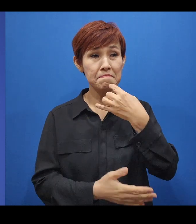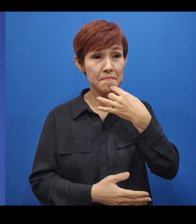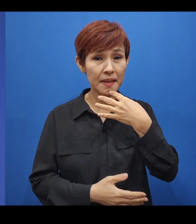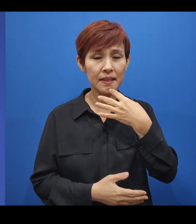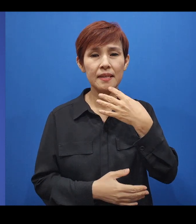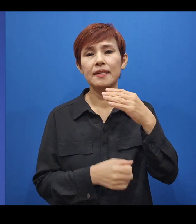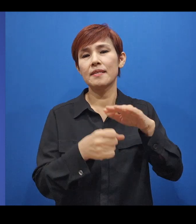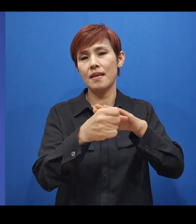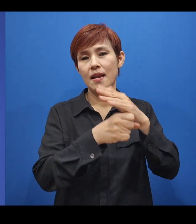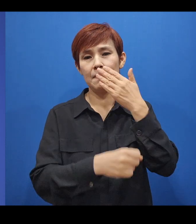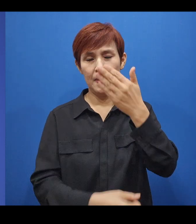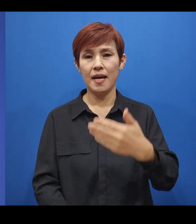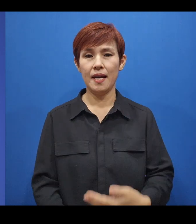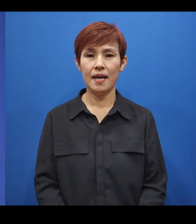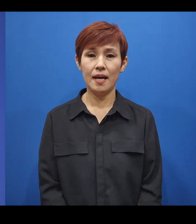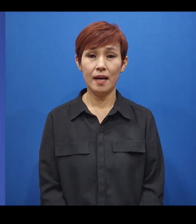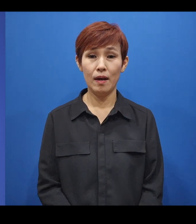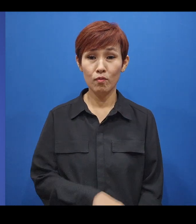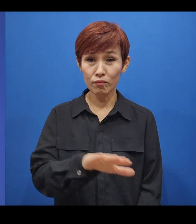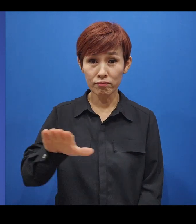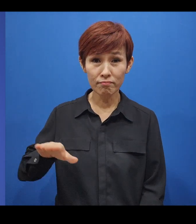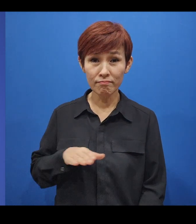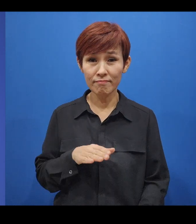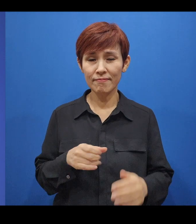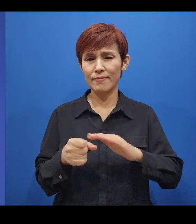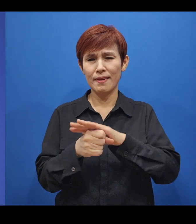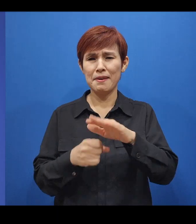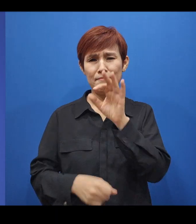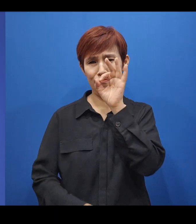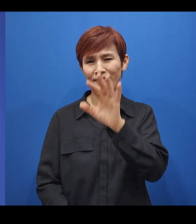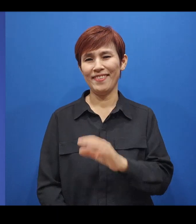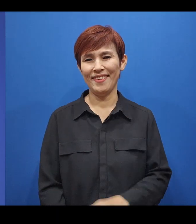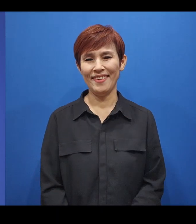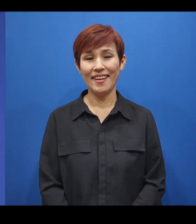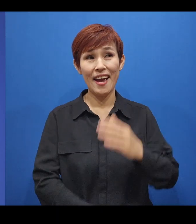사랑 그 자체예요. 우리는 사랑할 수가 없어요.